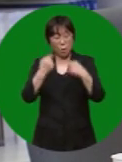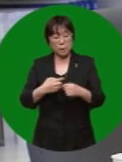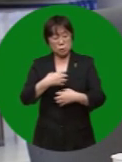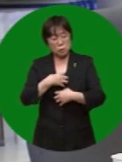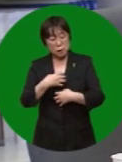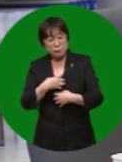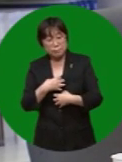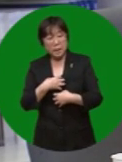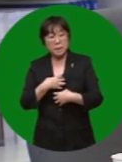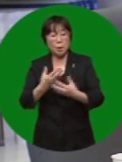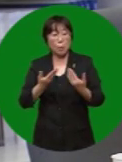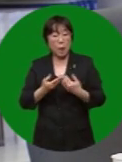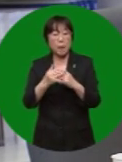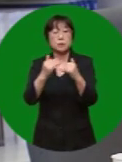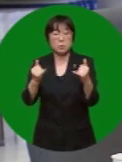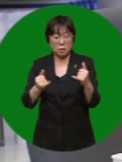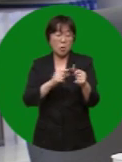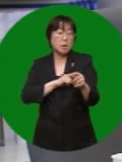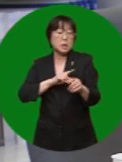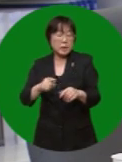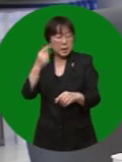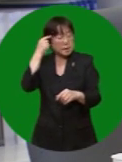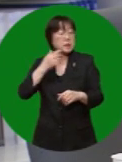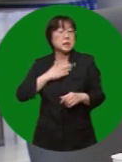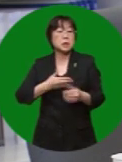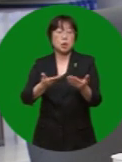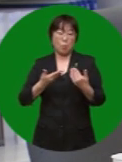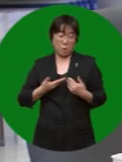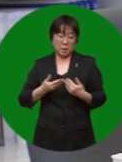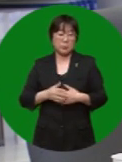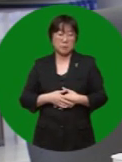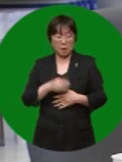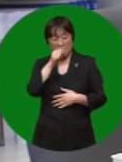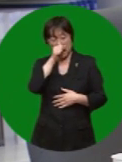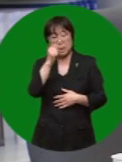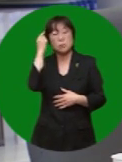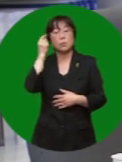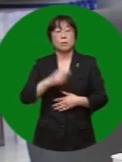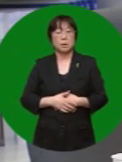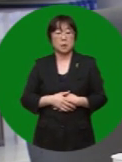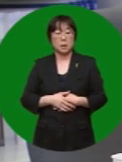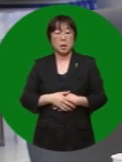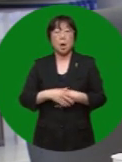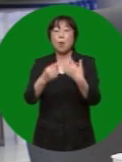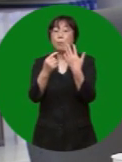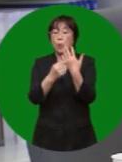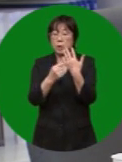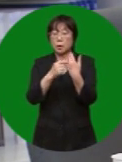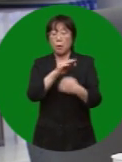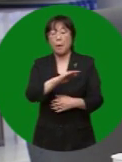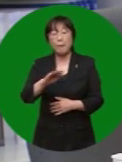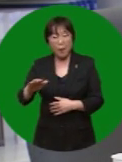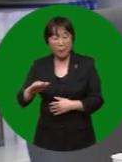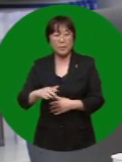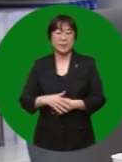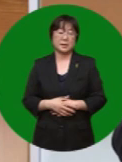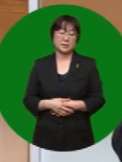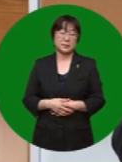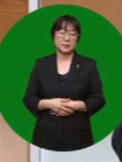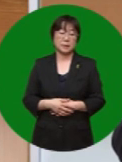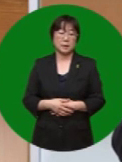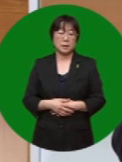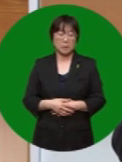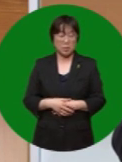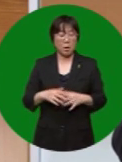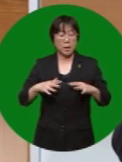心配してもらえる方に先に認識してもらえれば良いと思うんです。キーワードはお孫さんなんです。